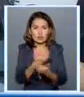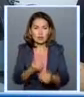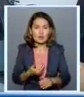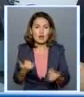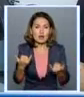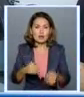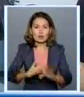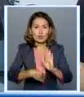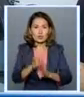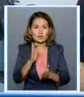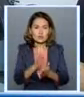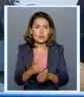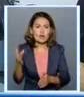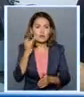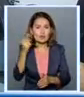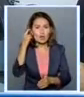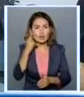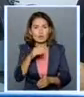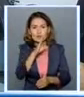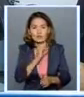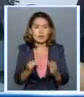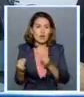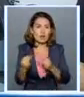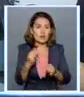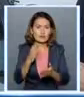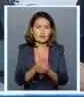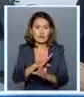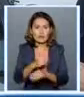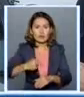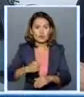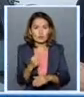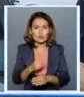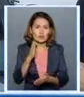осында өтіп жатыр. Әңгімелесеміз, достарымыздың барлығы осында.